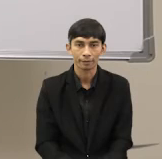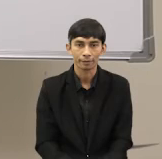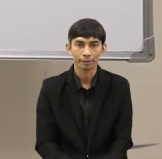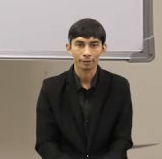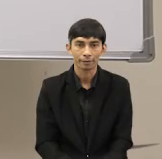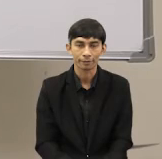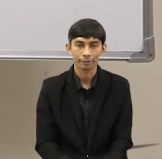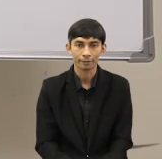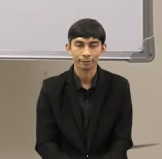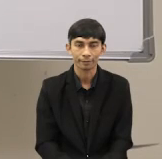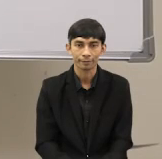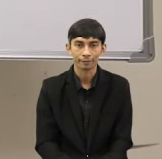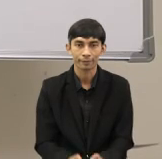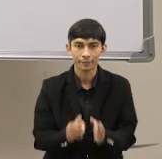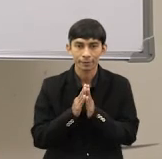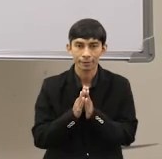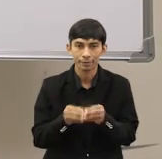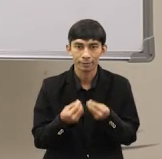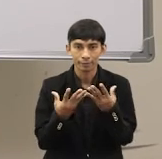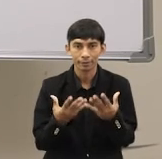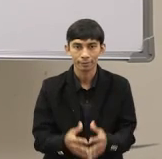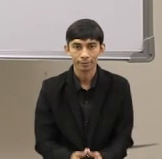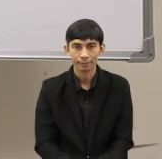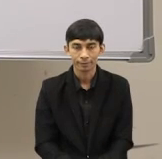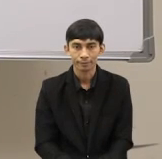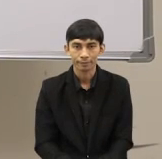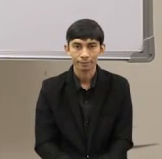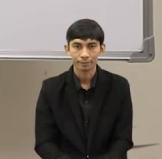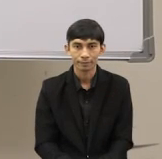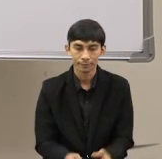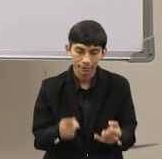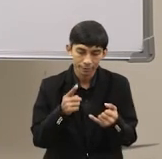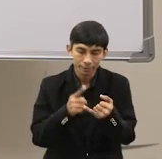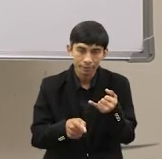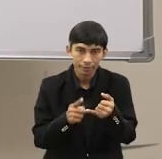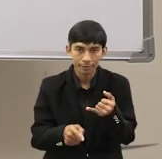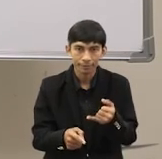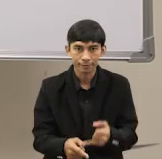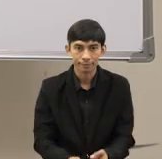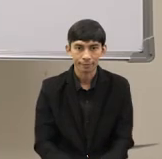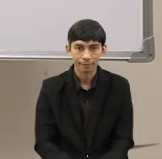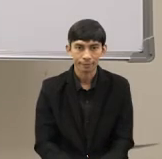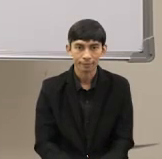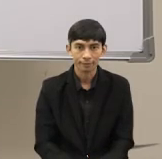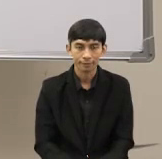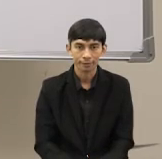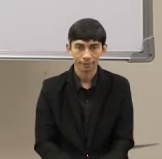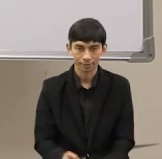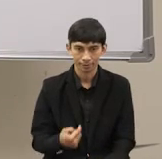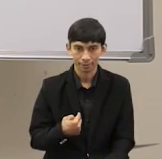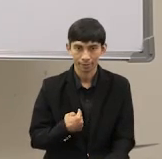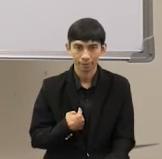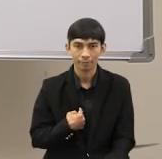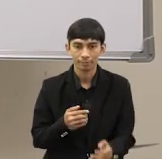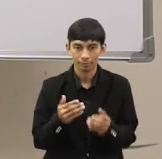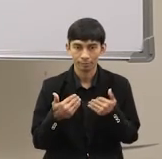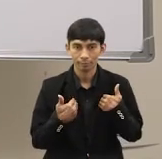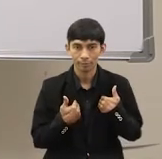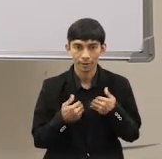tì chà ọc quân chán hơi chì chung khói nẹ khu miên cây cạp tê chung